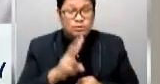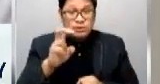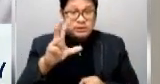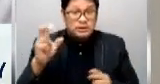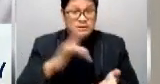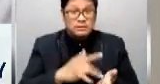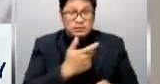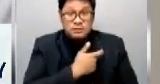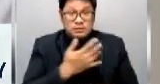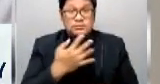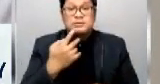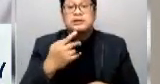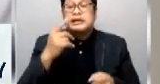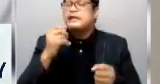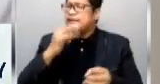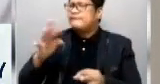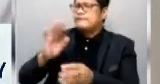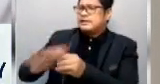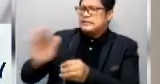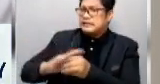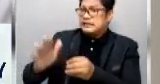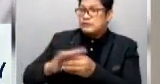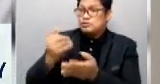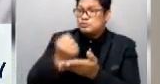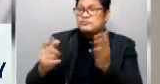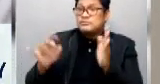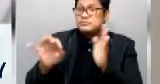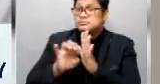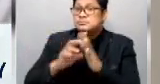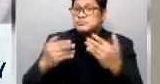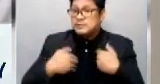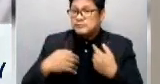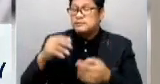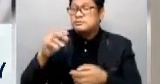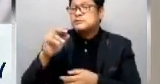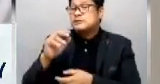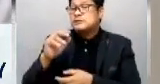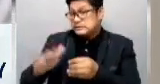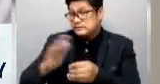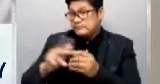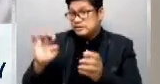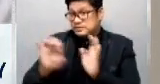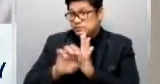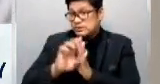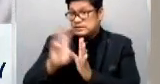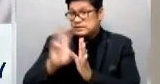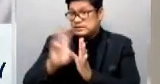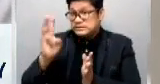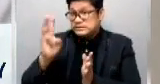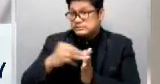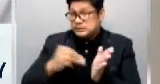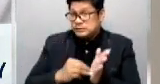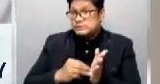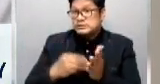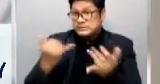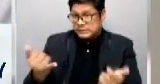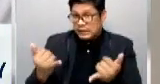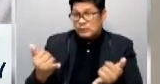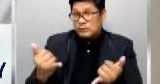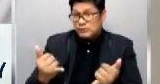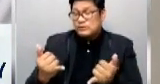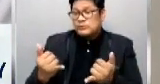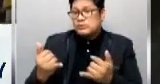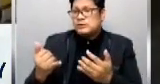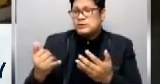supply natin. Kasi kung magkakaroon tayo ng supply na 60 million this coming third quarter and another 60 million sa